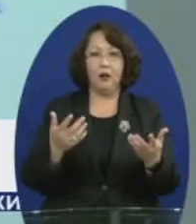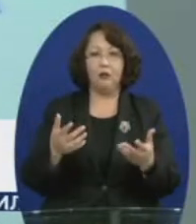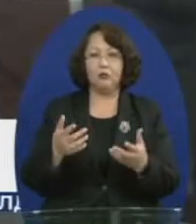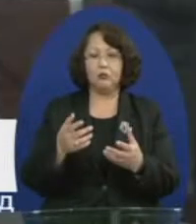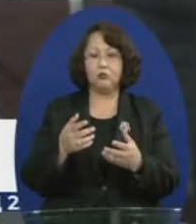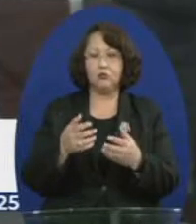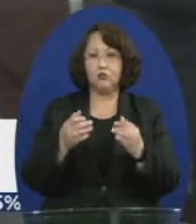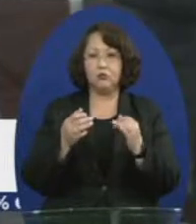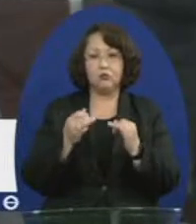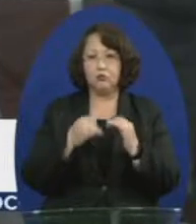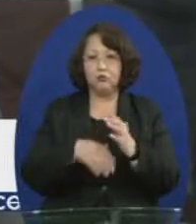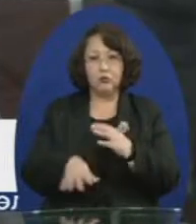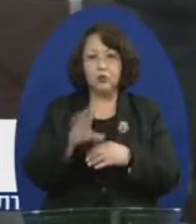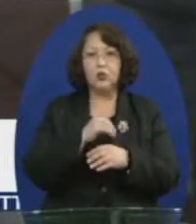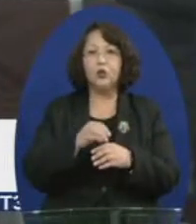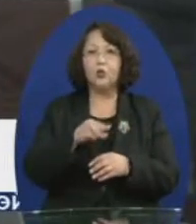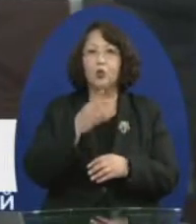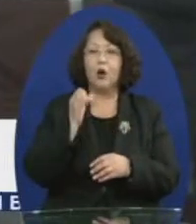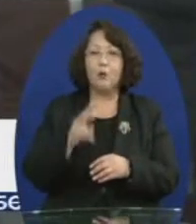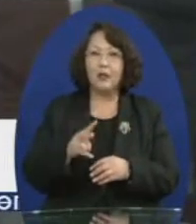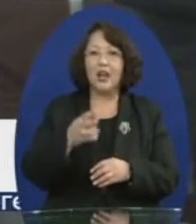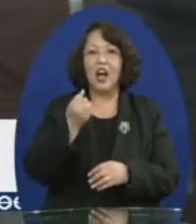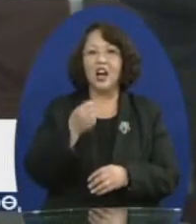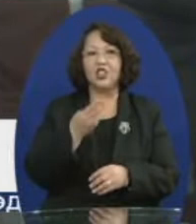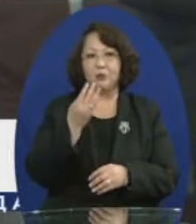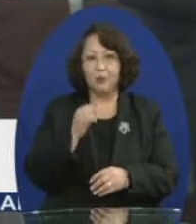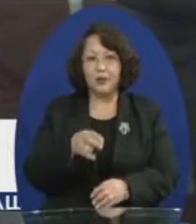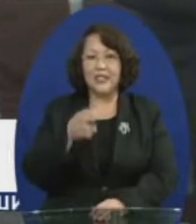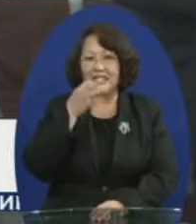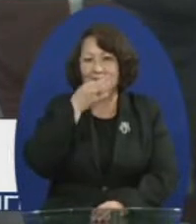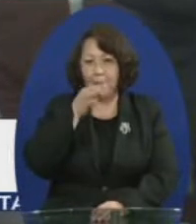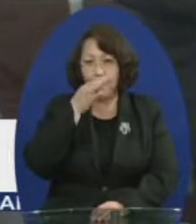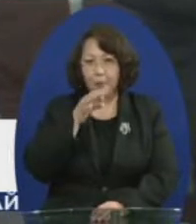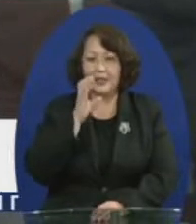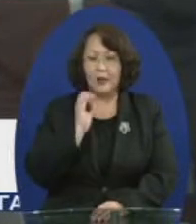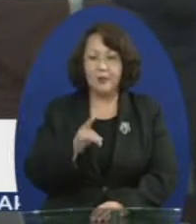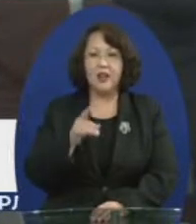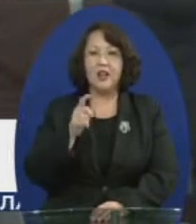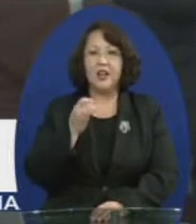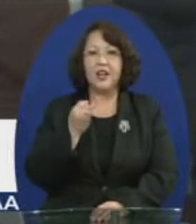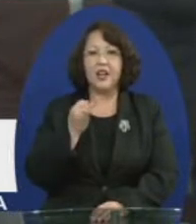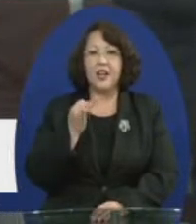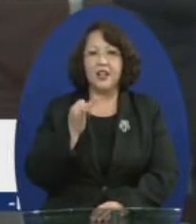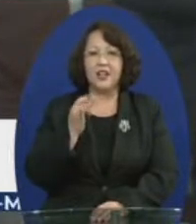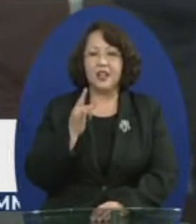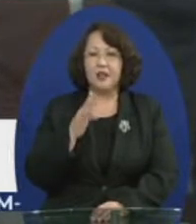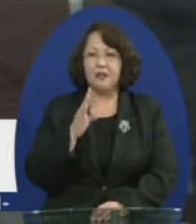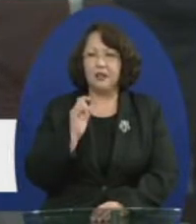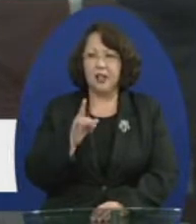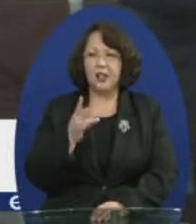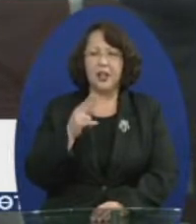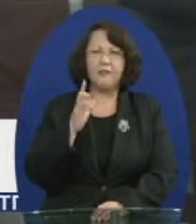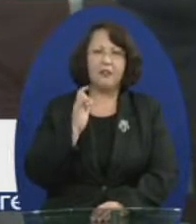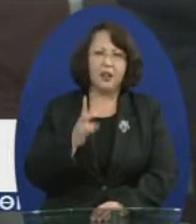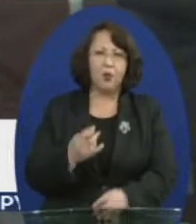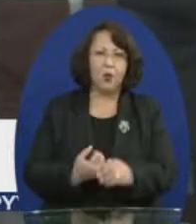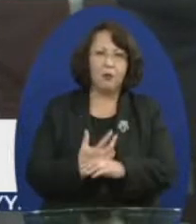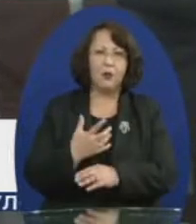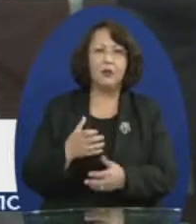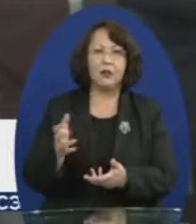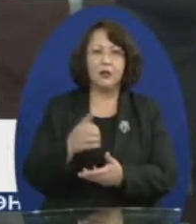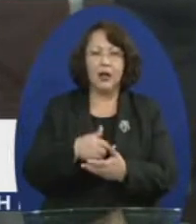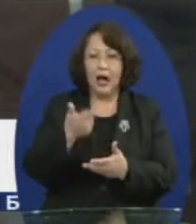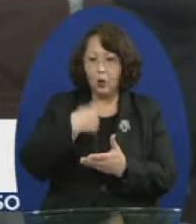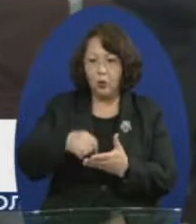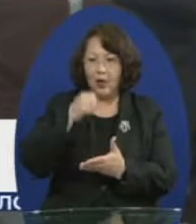болж байна гэсэн. Түгээмэл ашигт малтмал болон за самар байт юм уу, эргүүл дэргүүр байт юм уу. Нэг гарын үсгээр өгдөг байсан одоо байгалийн хязгаарлын нөөц